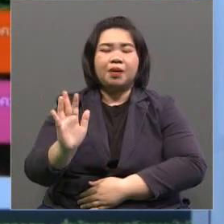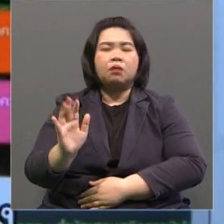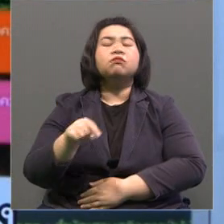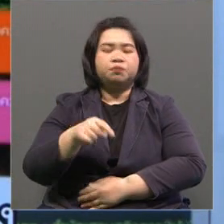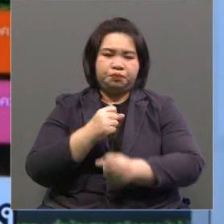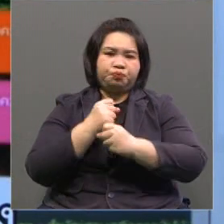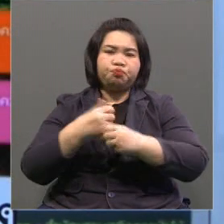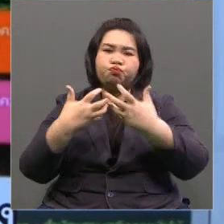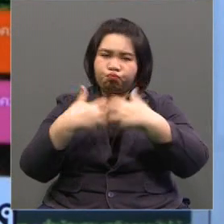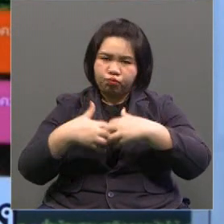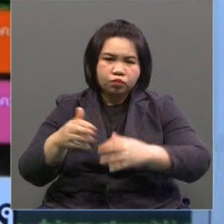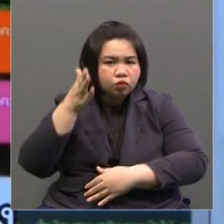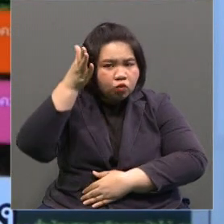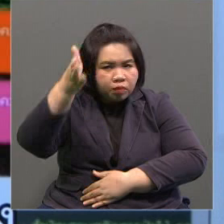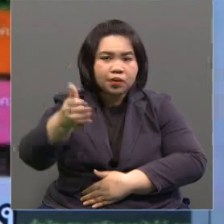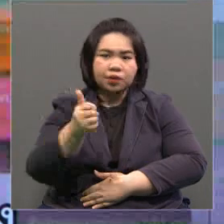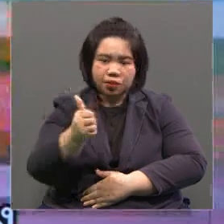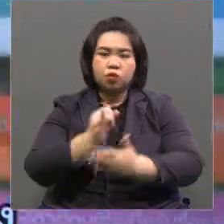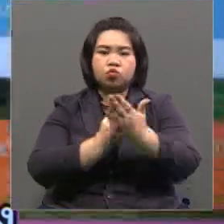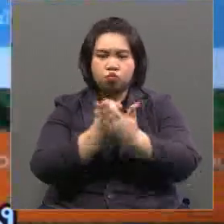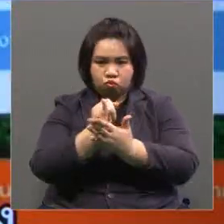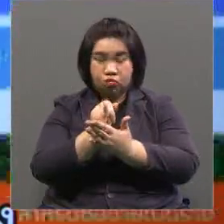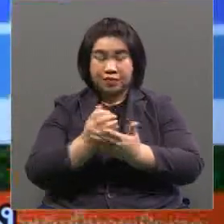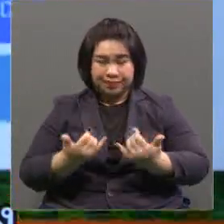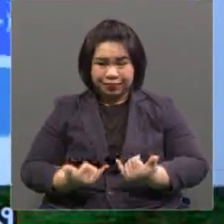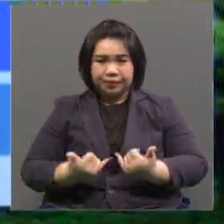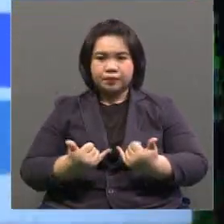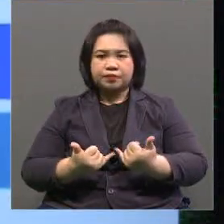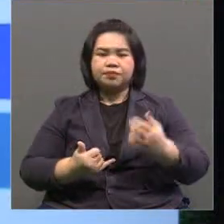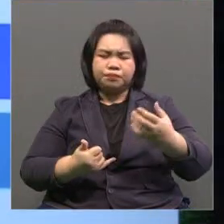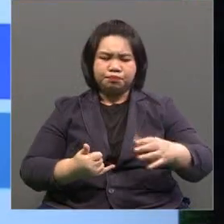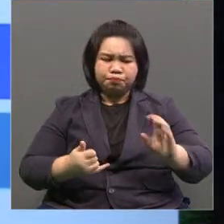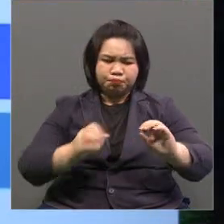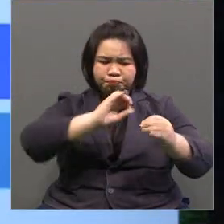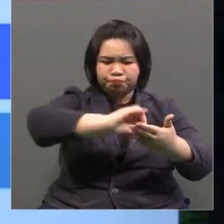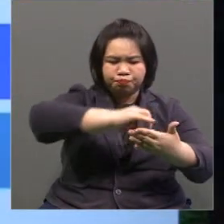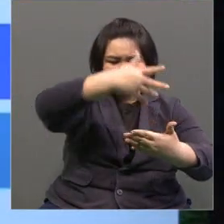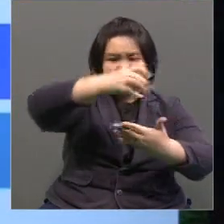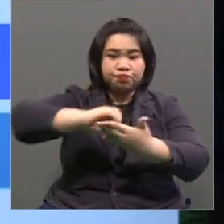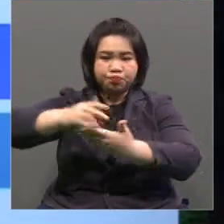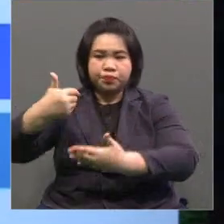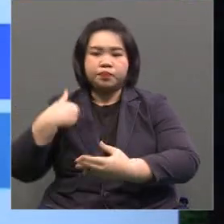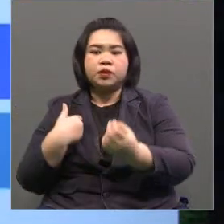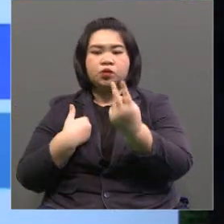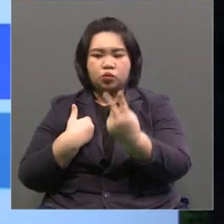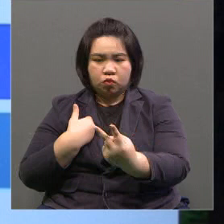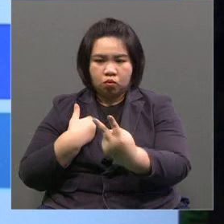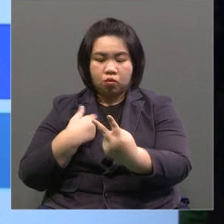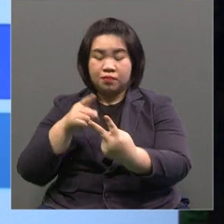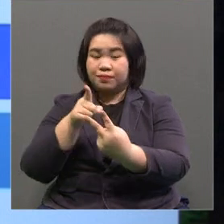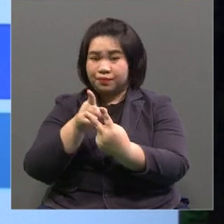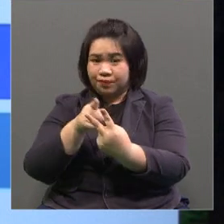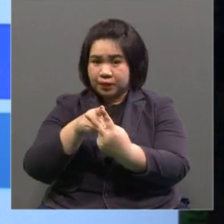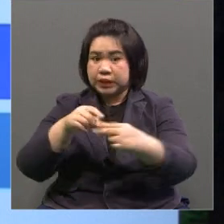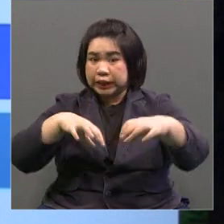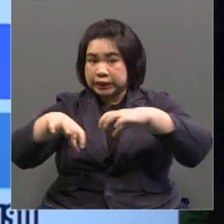ค้าไม้อย่างถูกต้องในอนาคตพลัตฟอ์ม E3 เขาจะแบ่งการใช้เป็นสองระบบด้วยกันก็คือระบบก